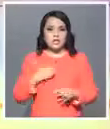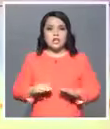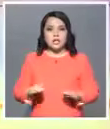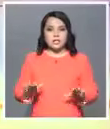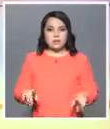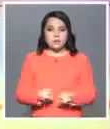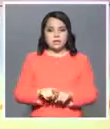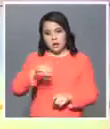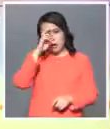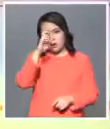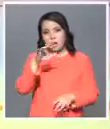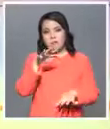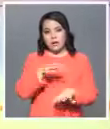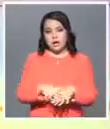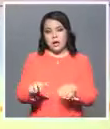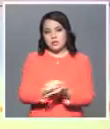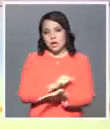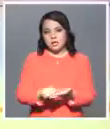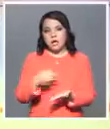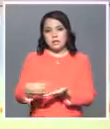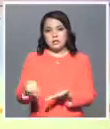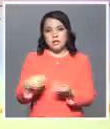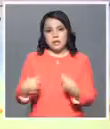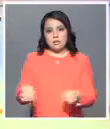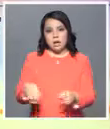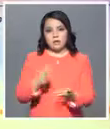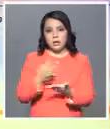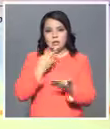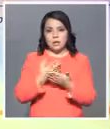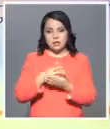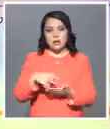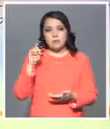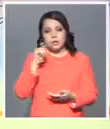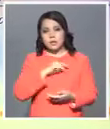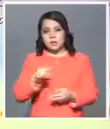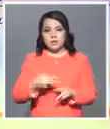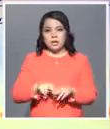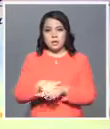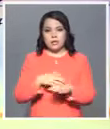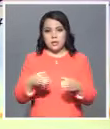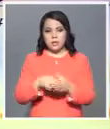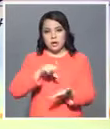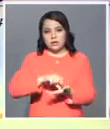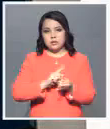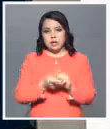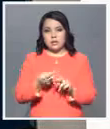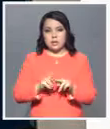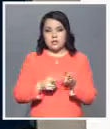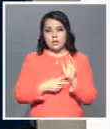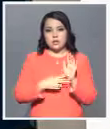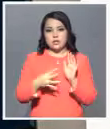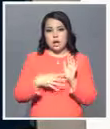Ұлыбритания билігі Шотландиялық корольдік банктің акцияларын сата бастады. Осылайша дүйсенбіден сейсенбіге қараған түні үкімет өзіне тиесілі